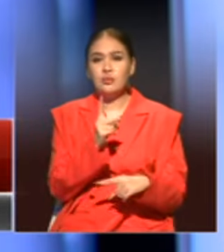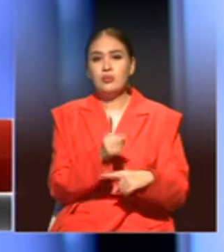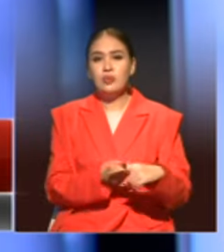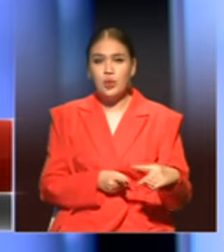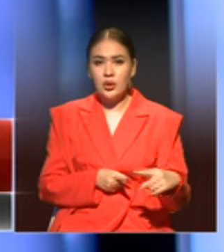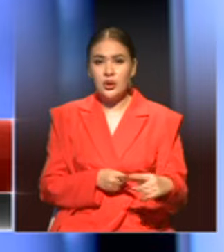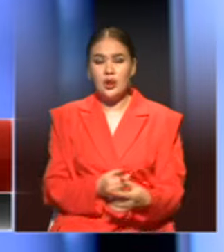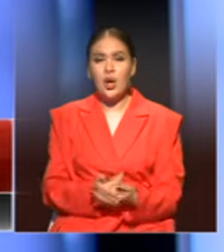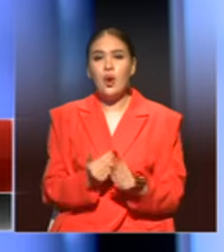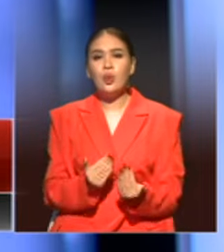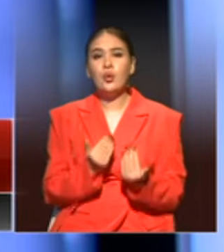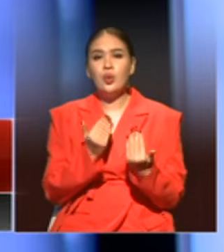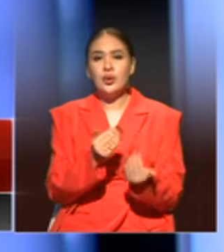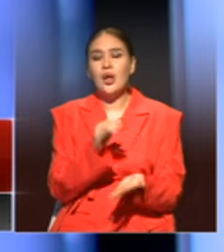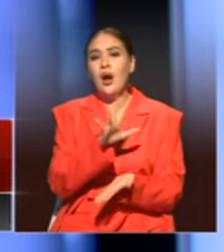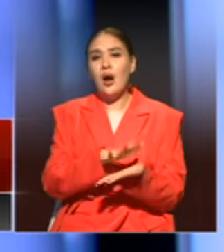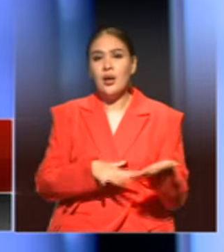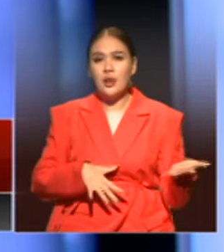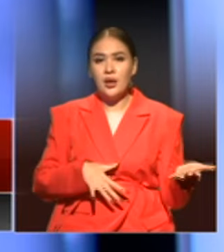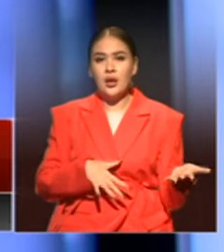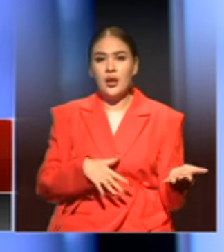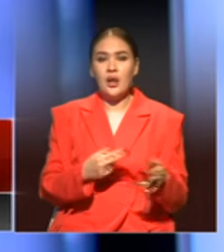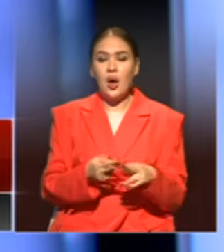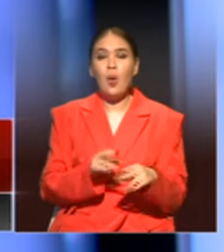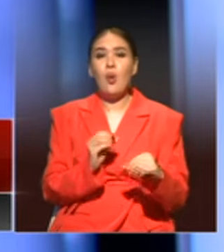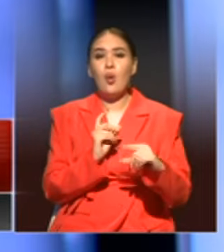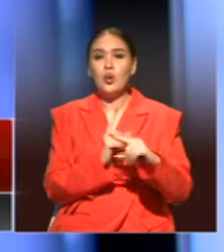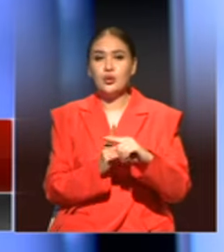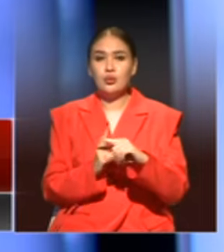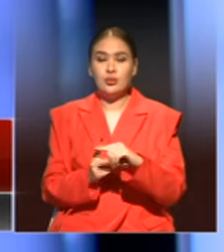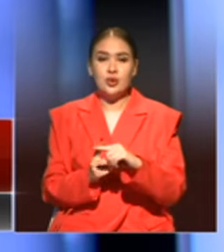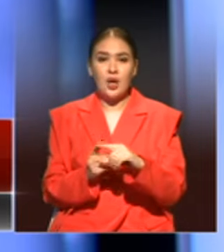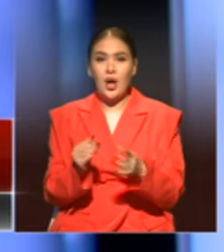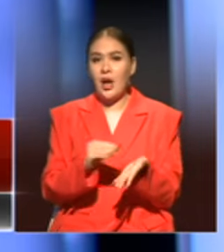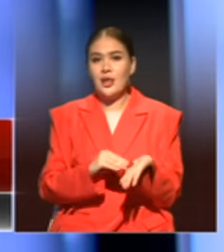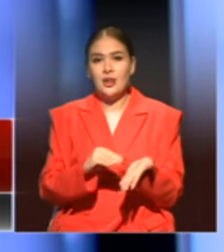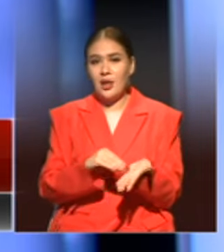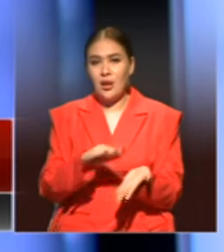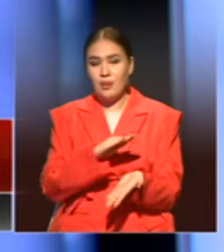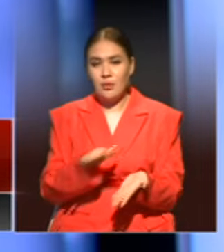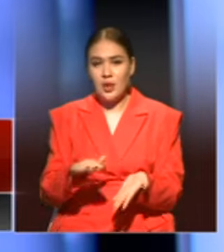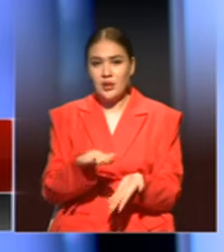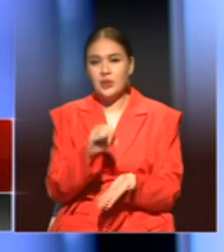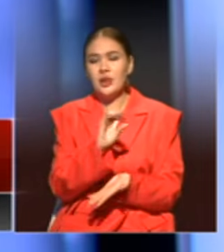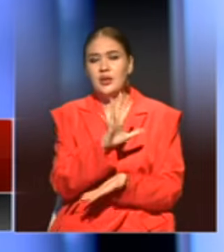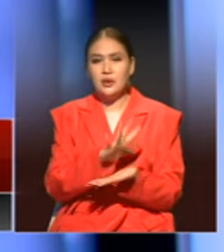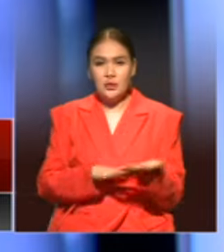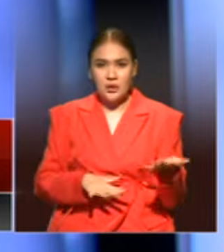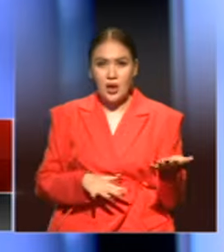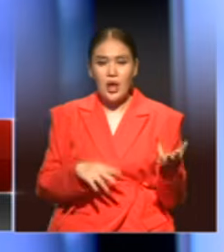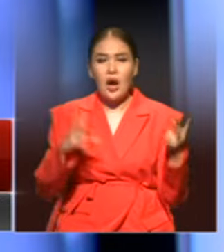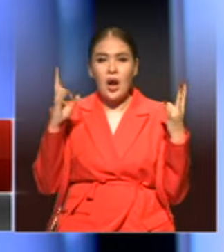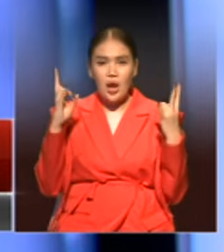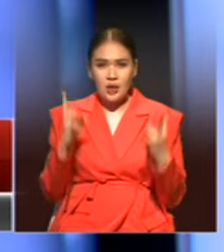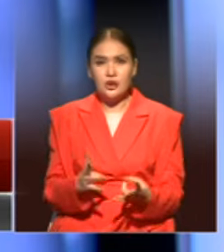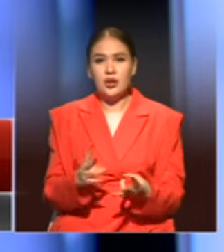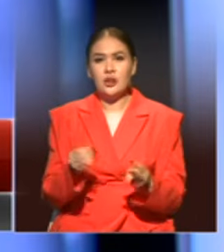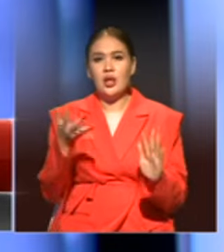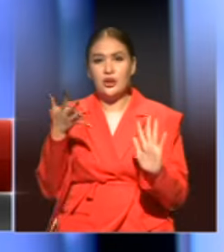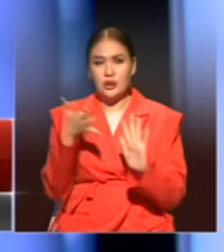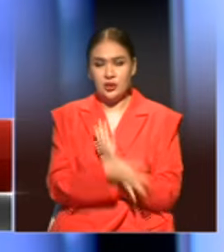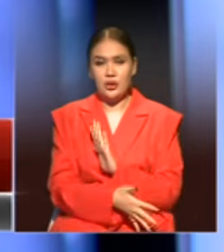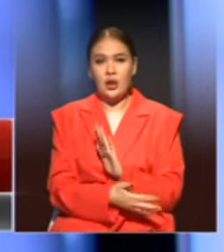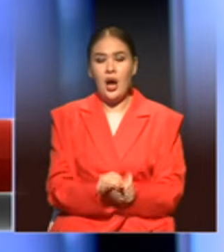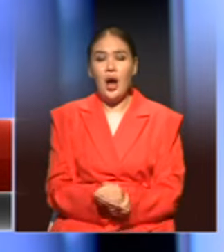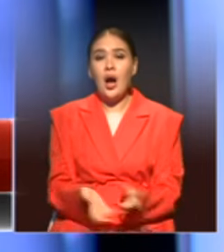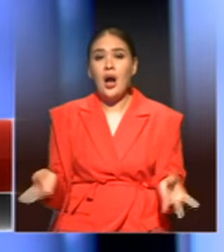оны ары қарай жаңағы қосымша қайталанма шикізат ретінде ары қарай қажеттілікке жаратылып жатыр. А